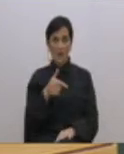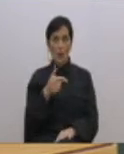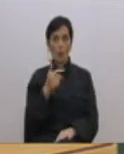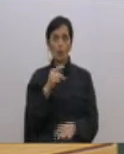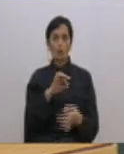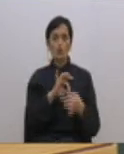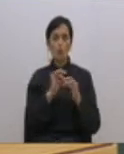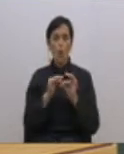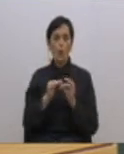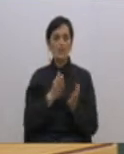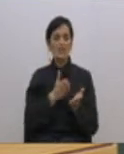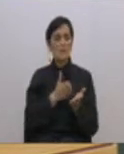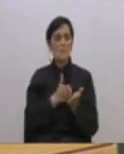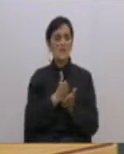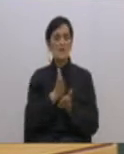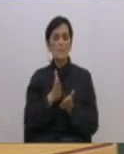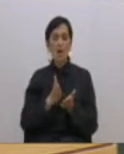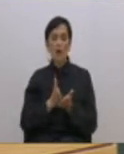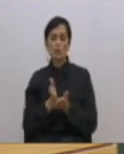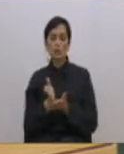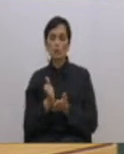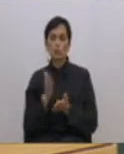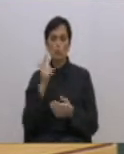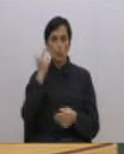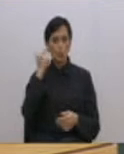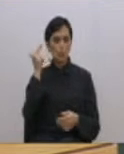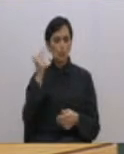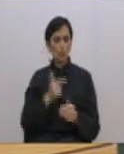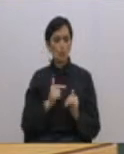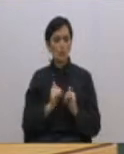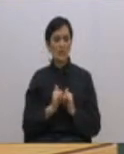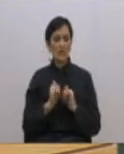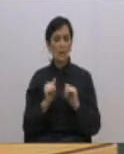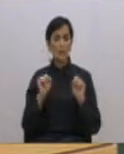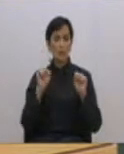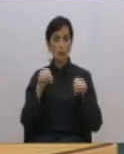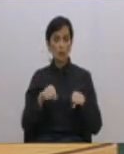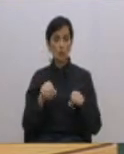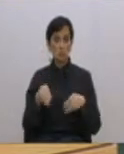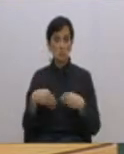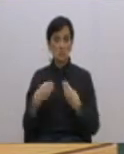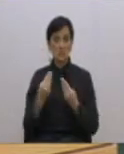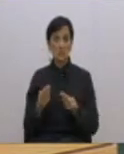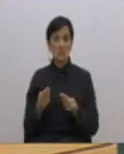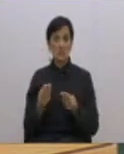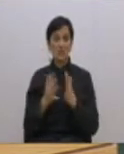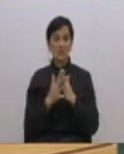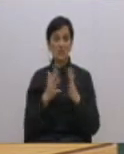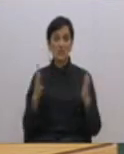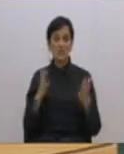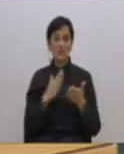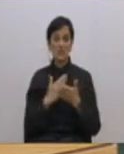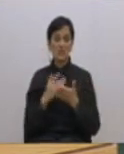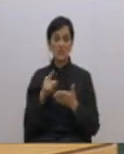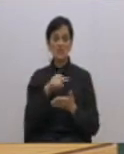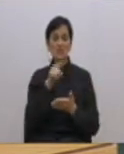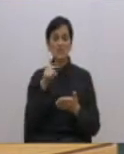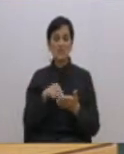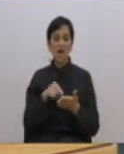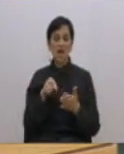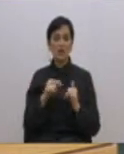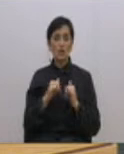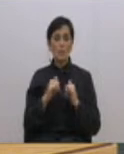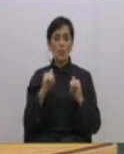გათვითცნობიერებას, კონკრეტული მიმართულებებით ცოდნის გაღრმავების შესაძლებლობას მისცემს, დიდწილად ეს საკითხი უფრო